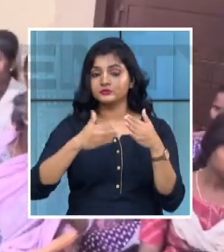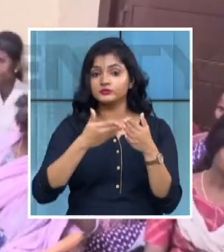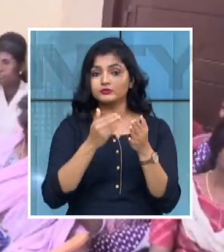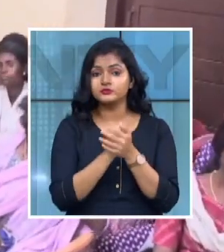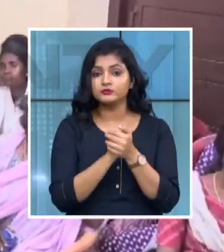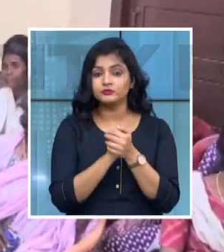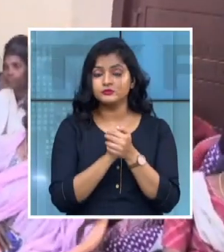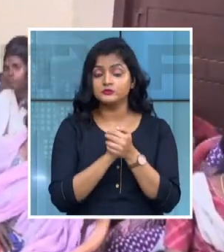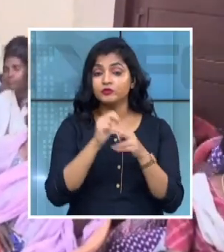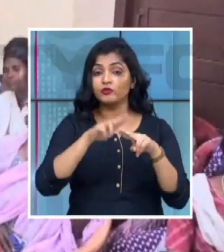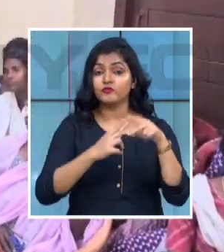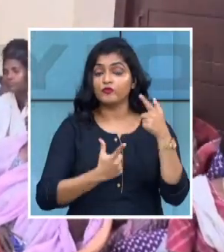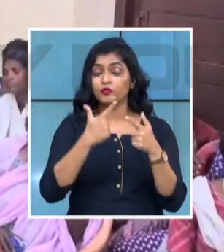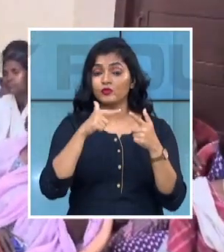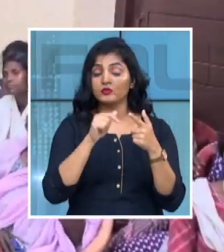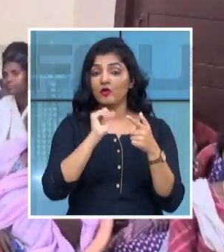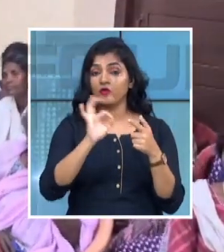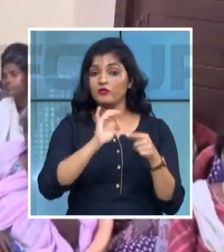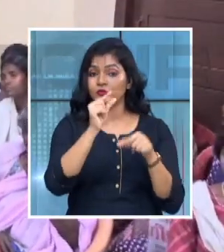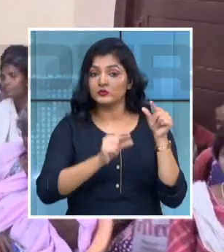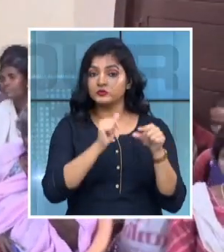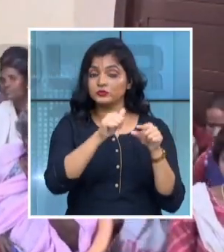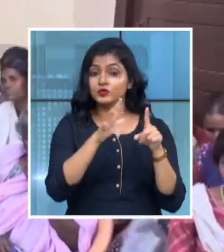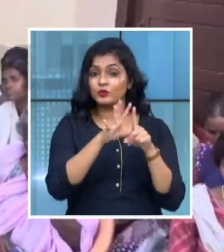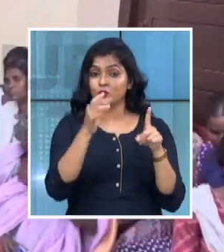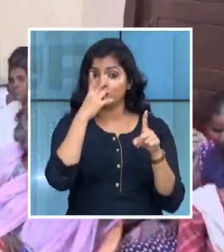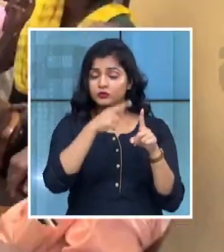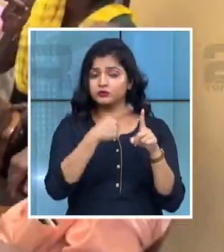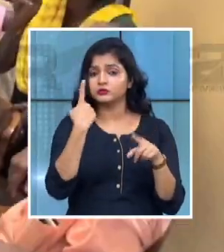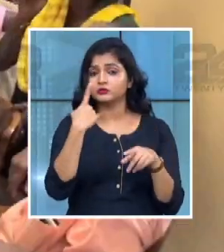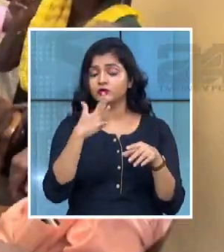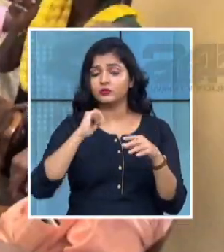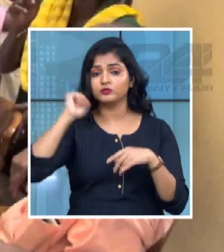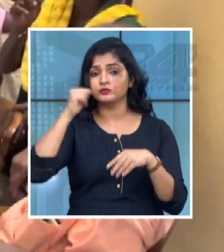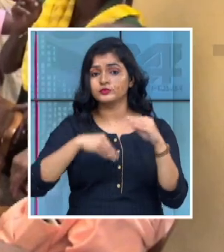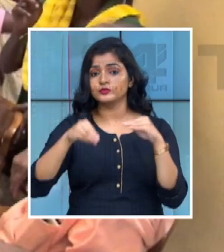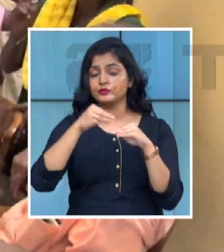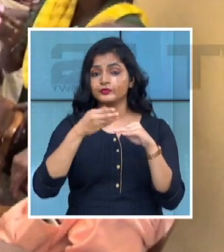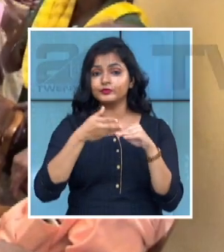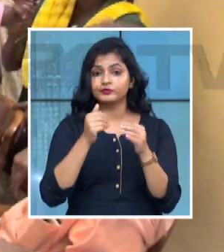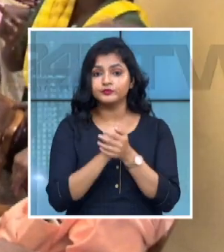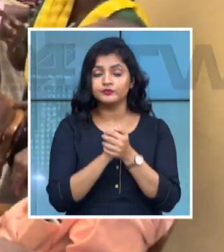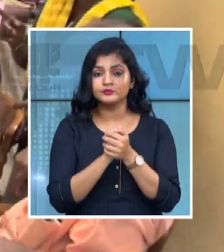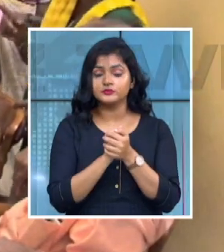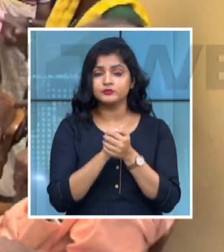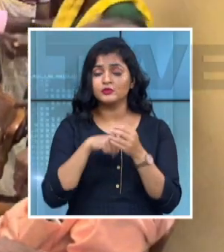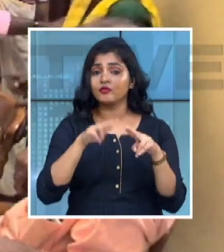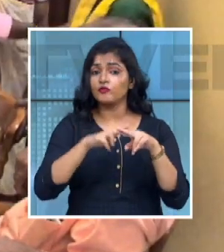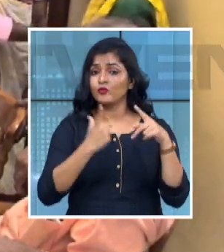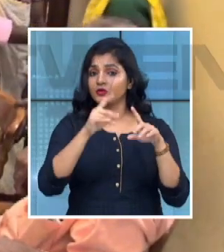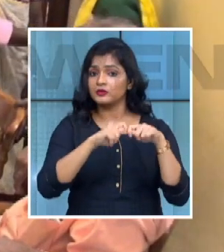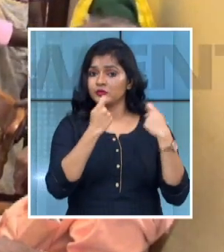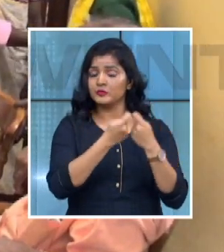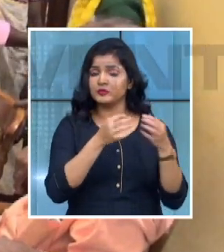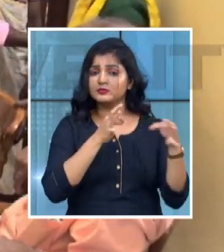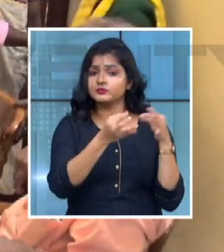നടത്തുന്നത്. വനംവകുപ്പ് ഉദ്യോഗസ്ഥരുടെ നടപടിക്കെതിരെ വലിയ പ്രതിഷേധം. മിഥില ബാലൻ ഇപ്പോൾ ചേരുന്നുണ്ട്. മിഥില, ഇക്കാര്യത്തിൽ വനംവകുപ്പ് നൽകുന്ന വിശദീകരണം